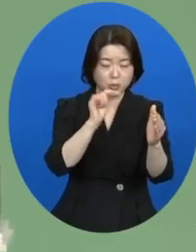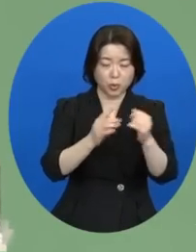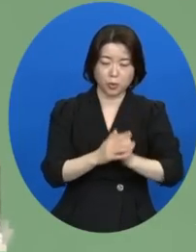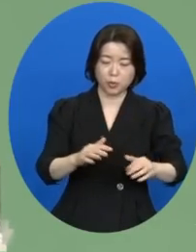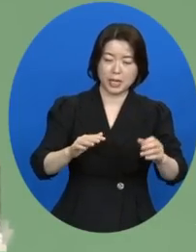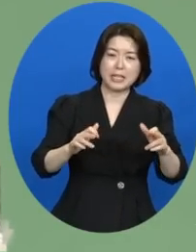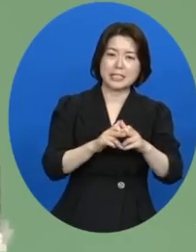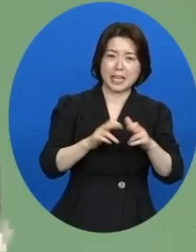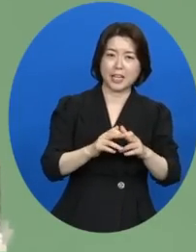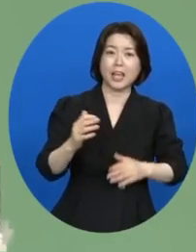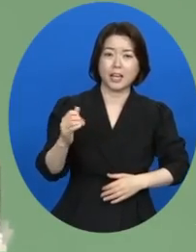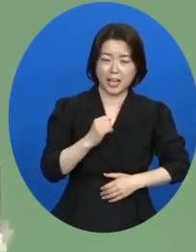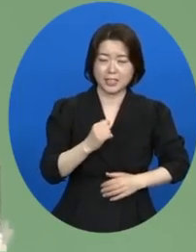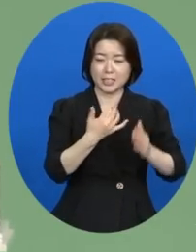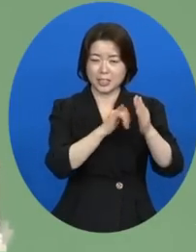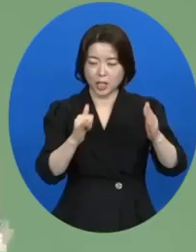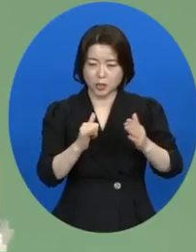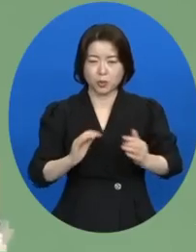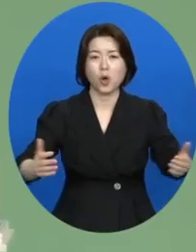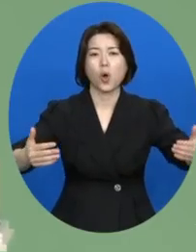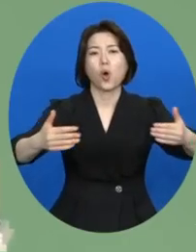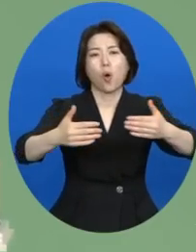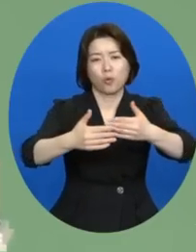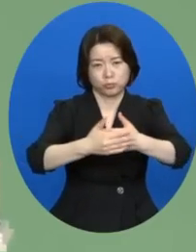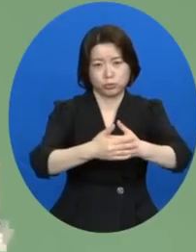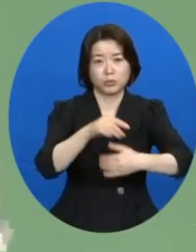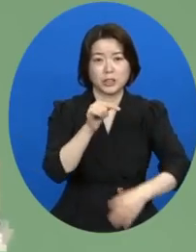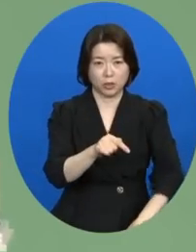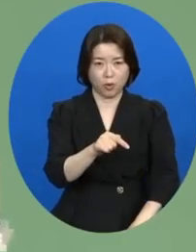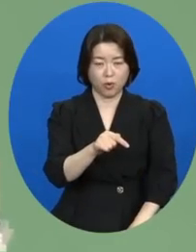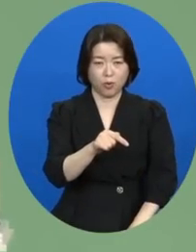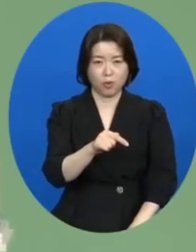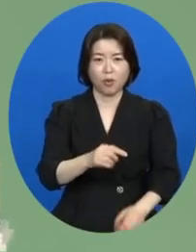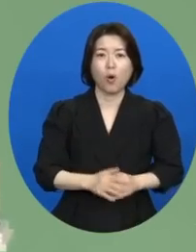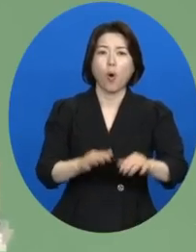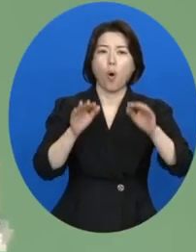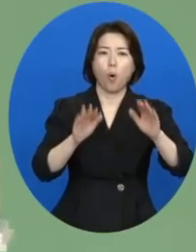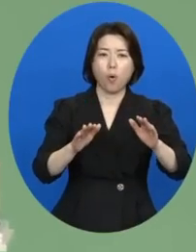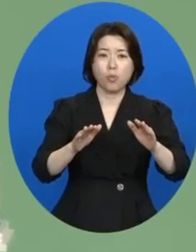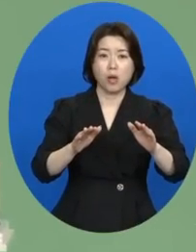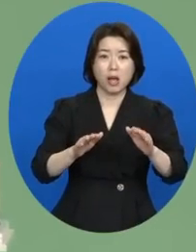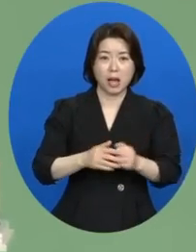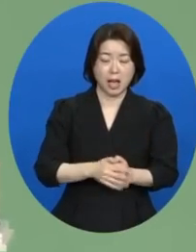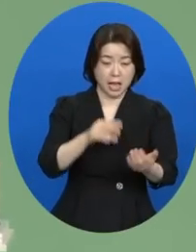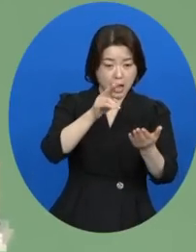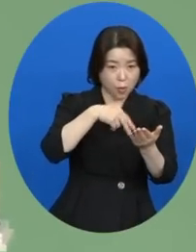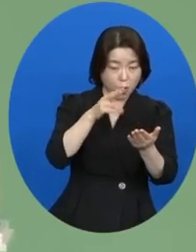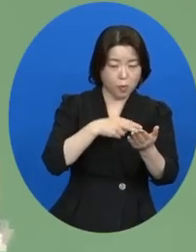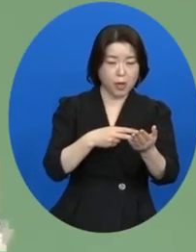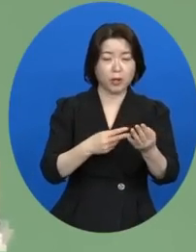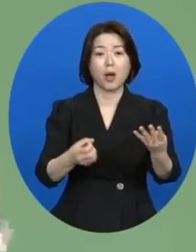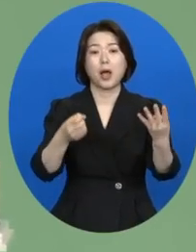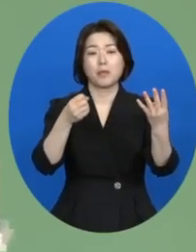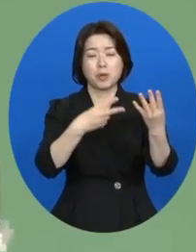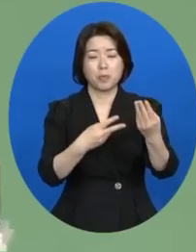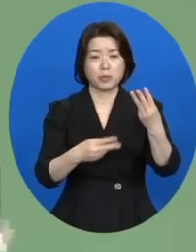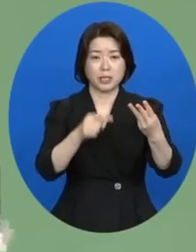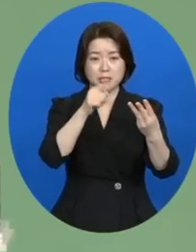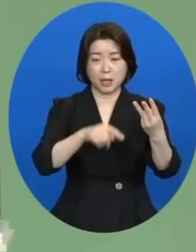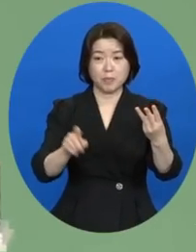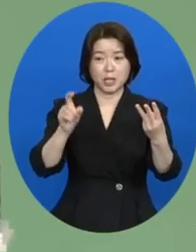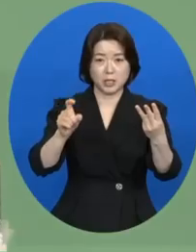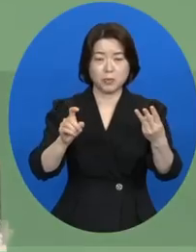가진 식구들을 품는 닿는 것을 오늘 읽는 필립보서 3장의